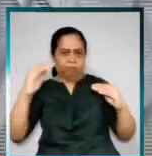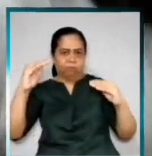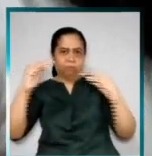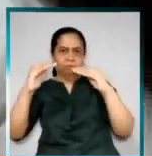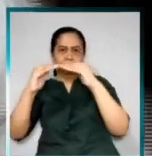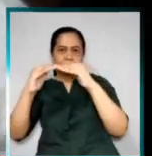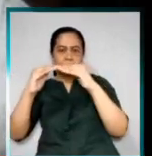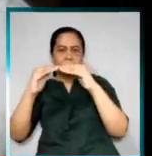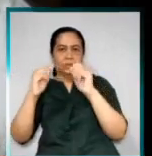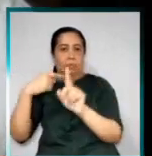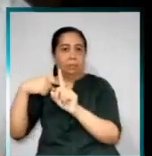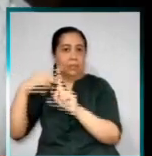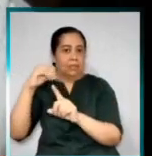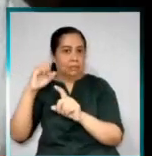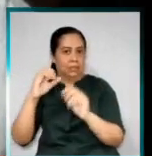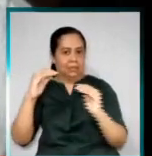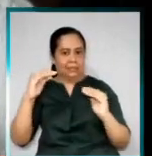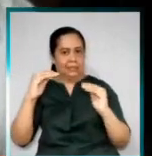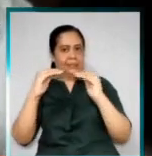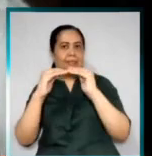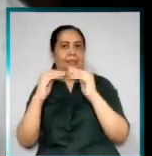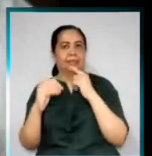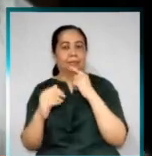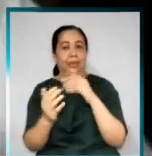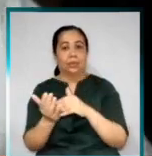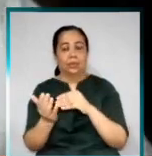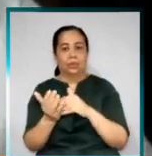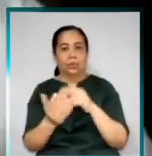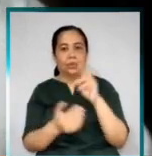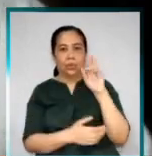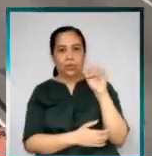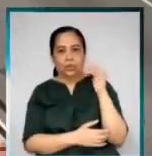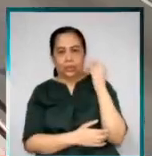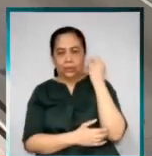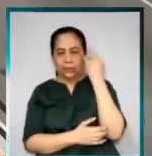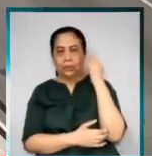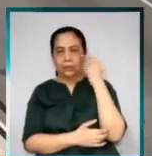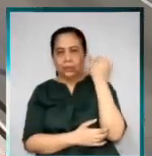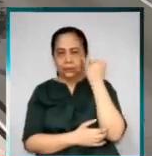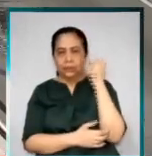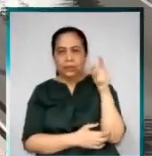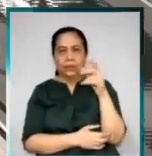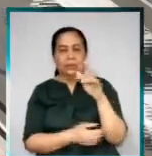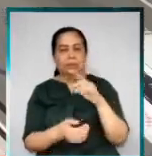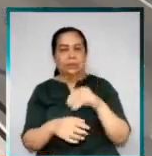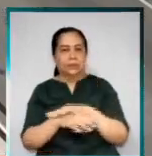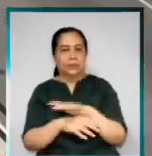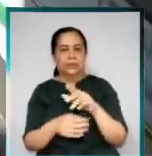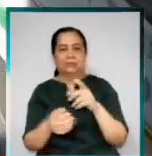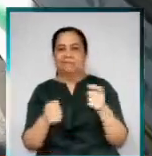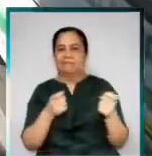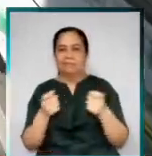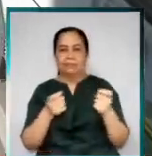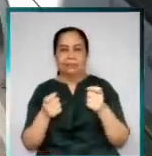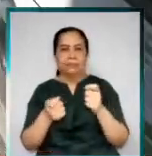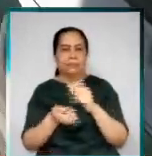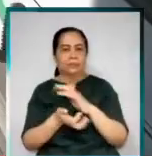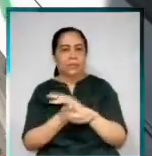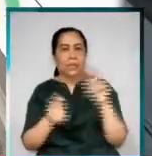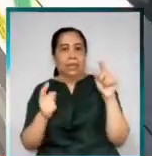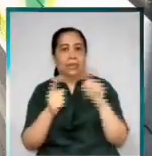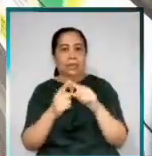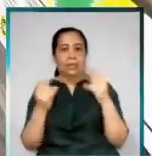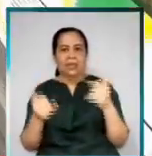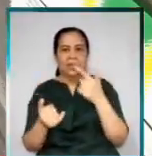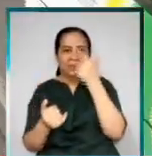cases. Ayon kay Dr. Ron Ginsulante, infectious disease expert, hindi kontrolado ang pandemya hanggang sa ngayon dahil sa kakulangan